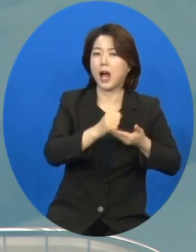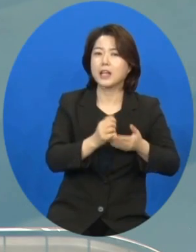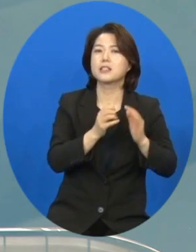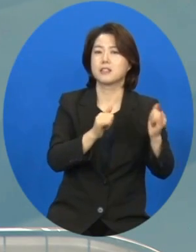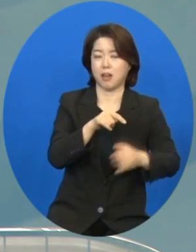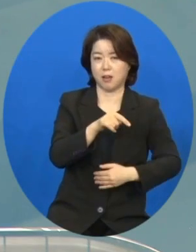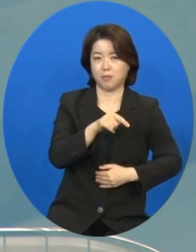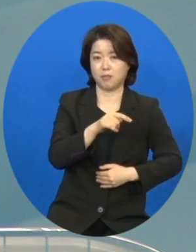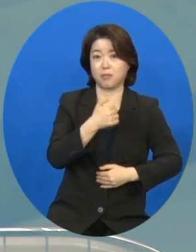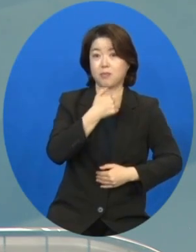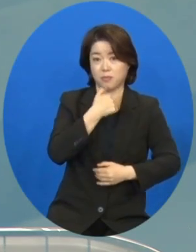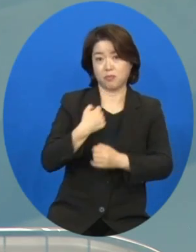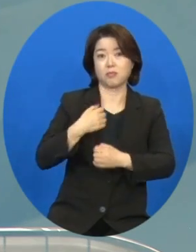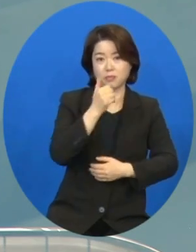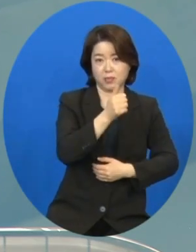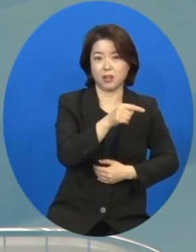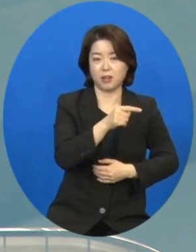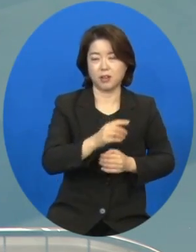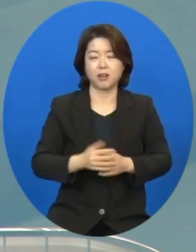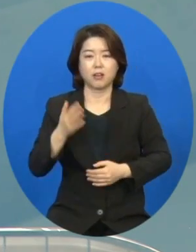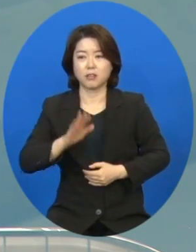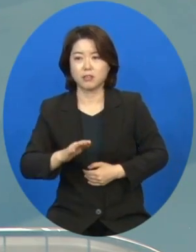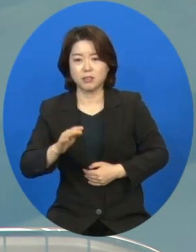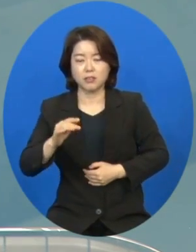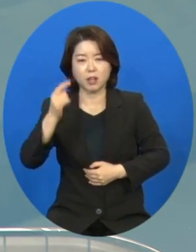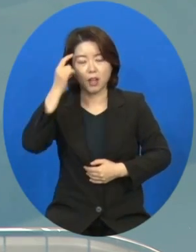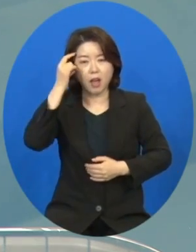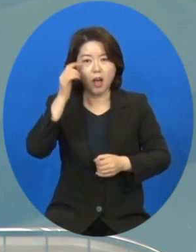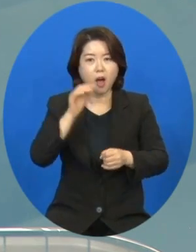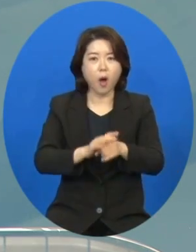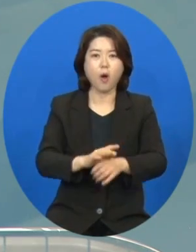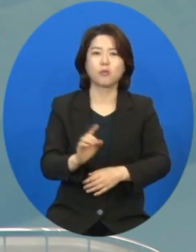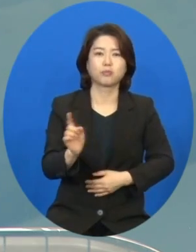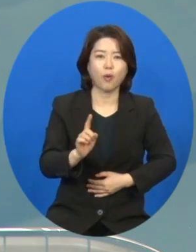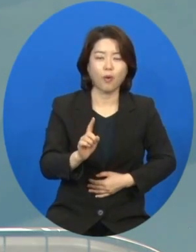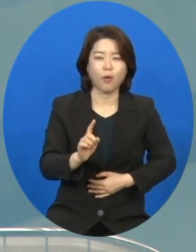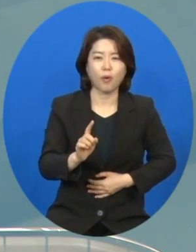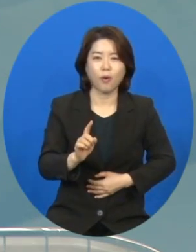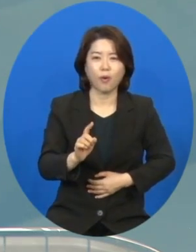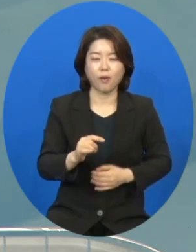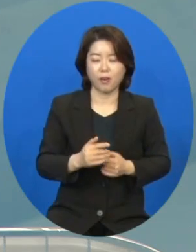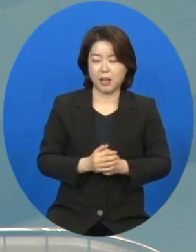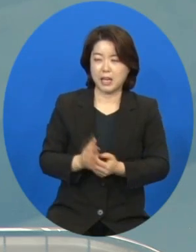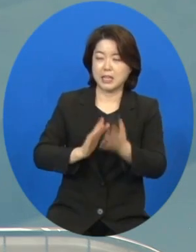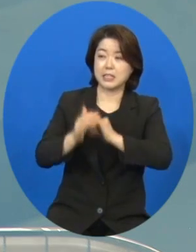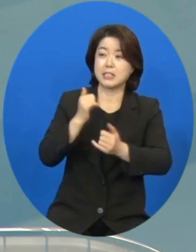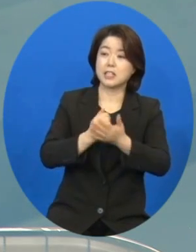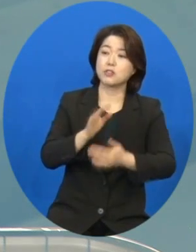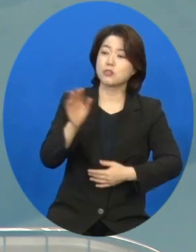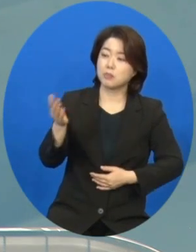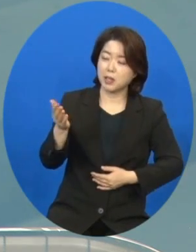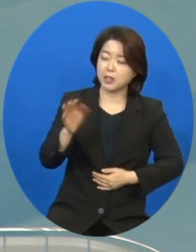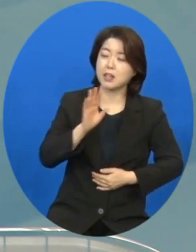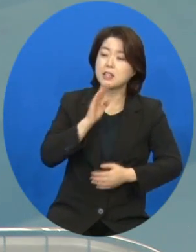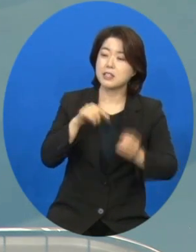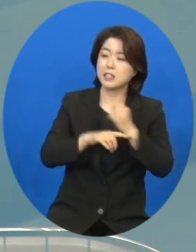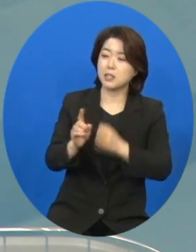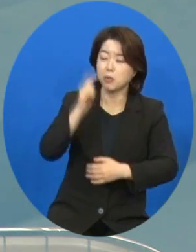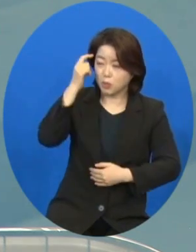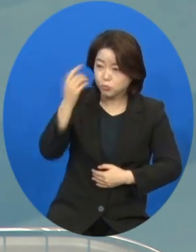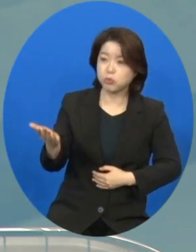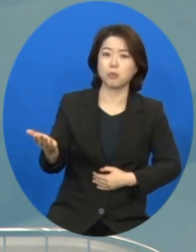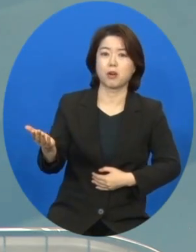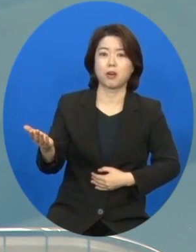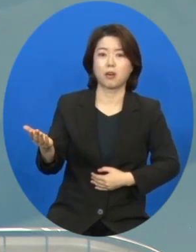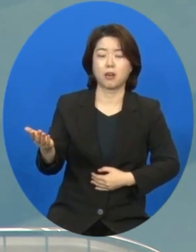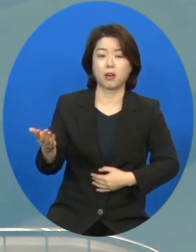없습니다. 그런데 어처구니 없는 일이 일어나는 거예요. 예수님에게 진리가 무엇이냐고 묻고는